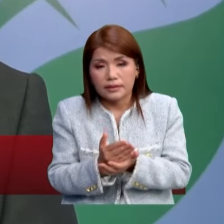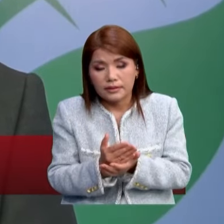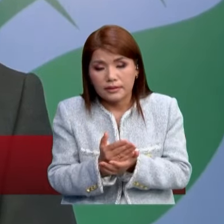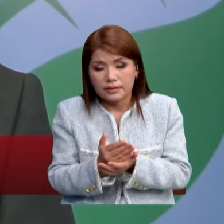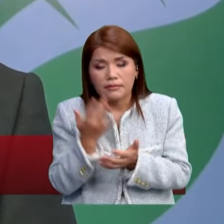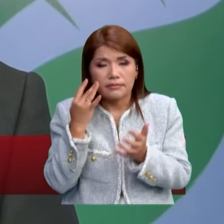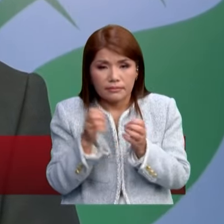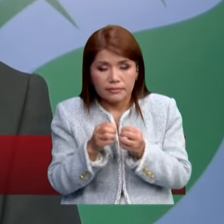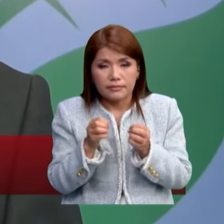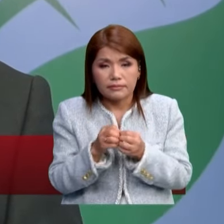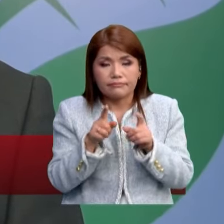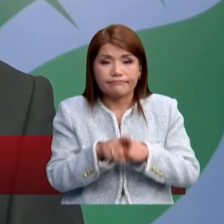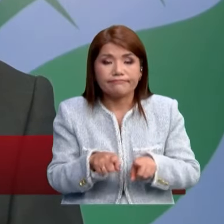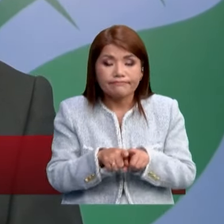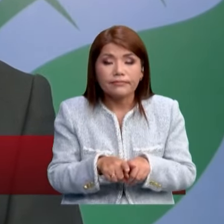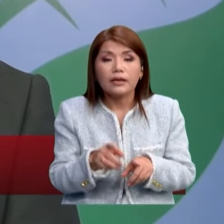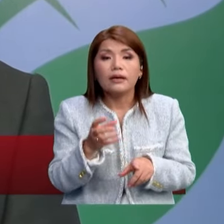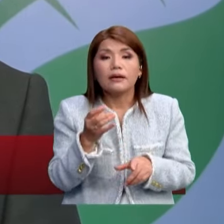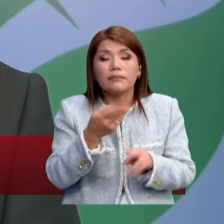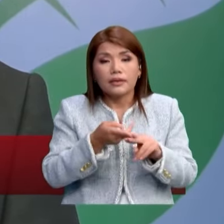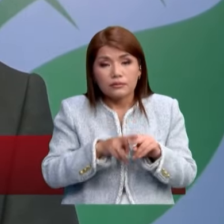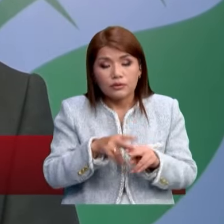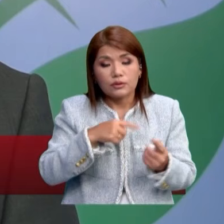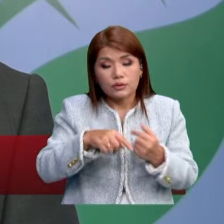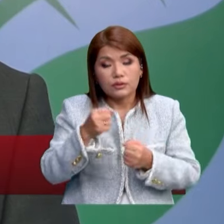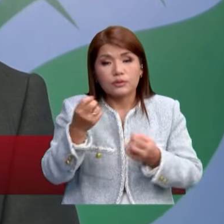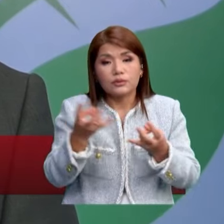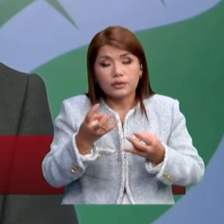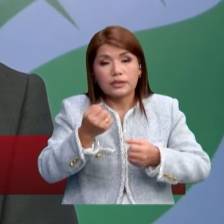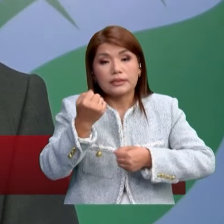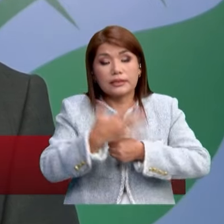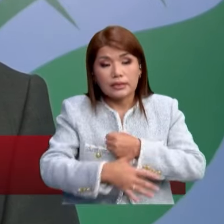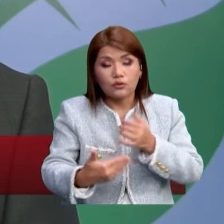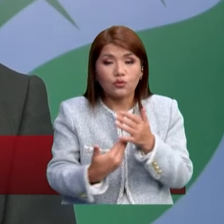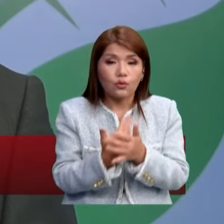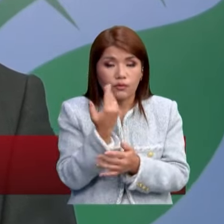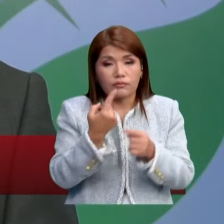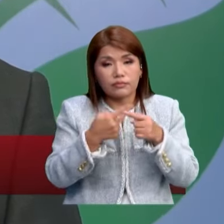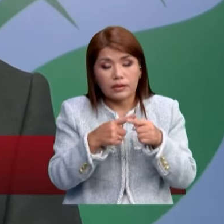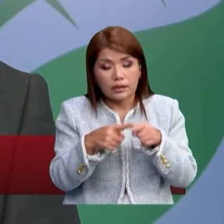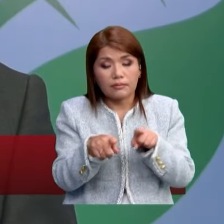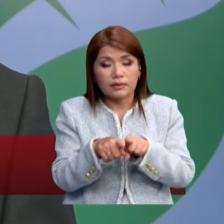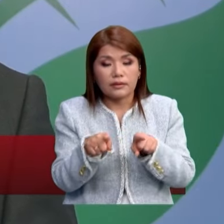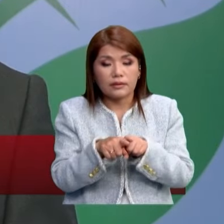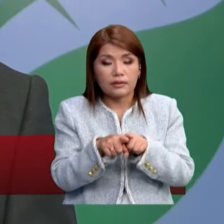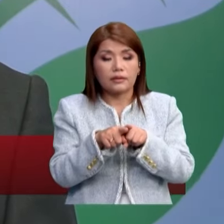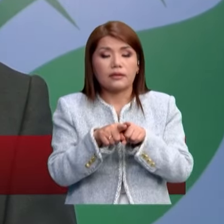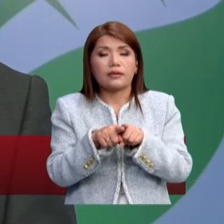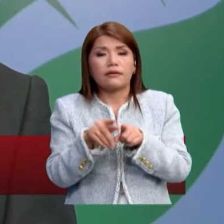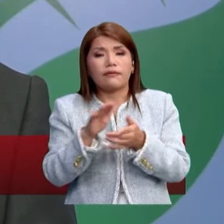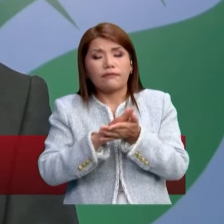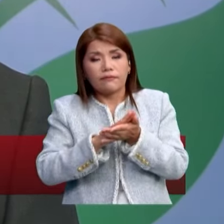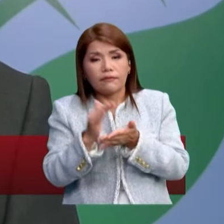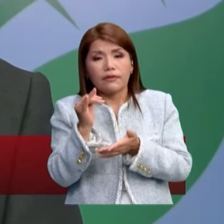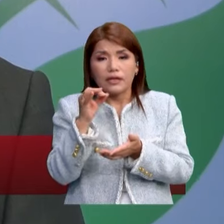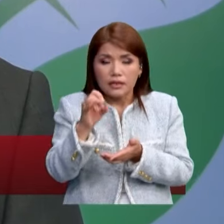ну, постоянная. Вот для этого необходимо, чтобы на станциях внедряли новые технологии в виде там, фильтров на